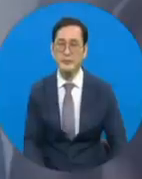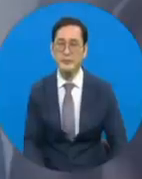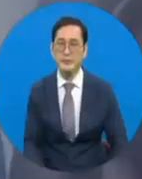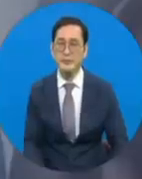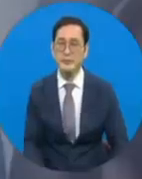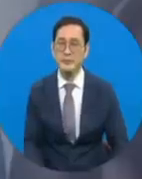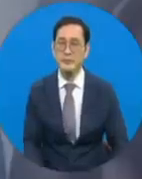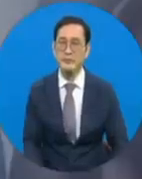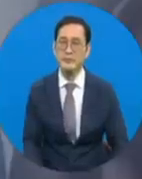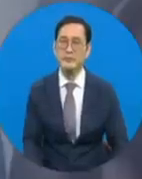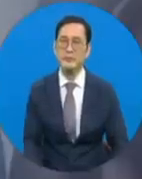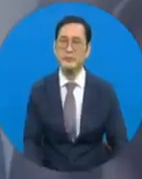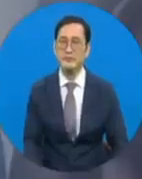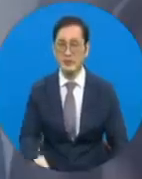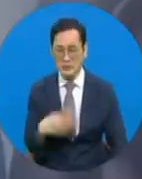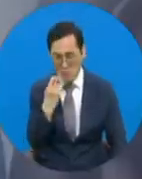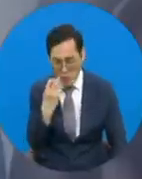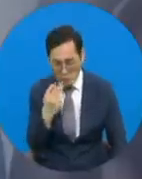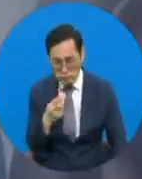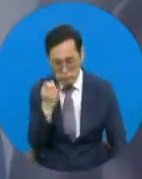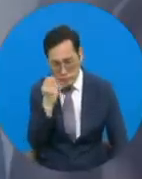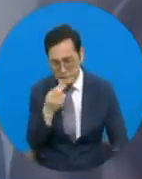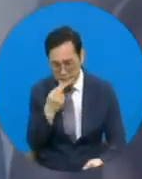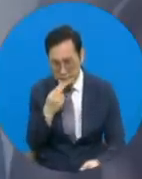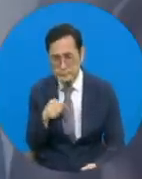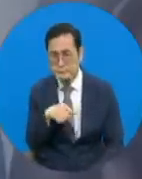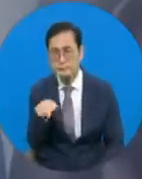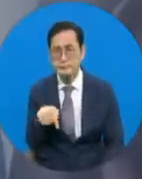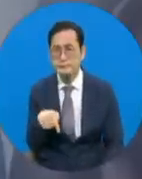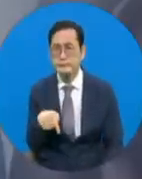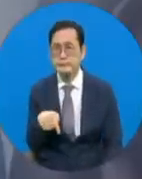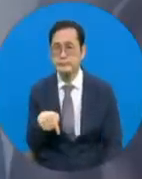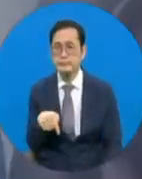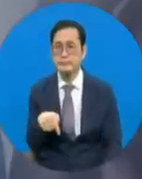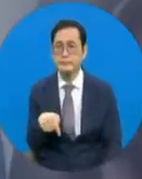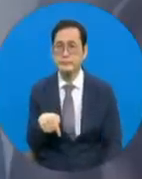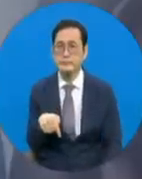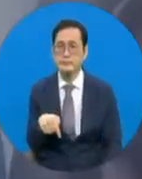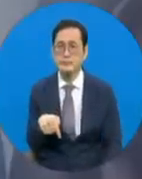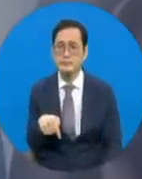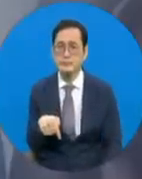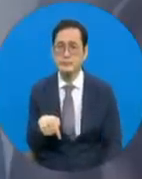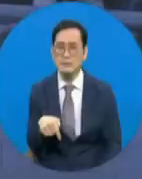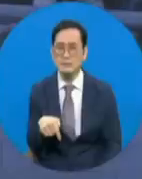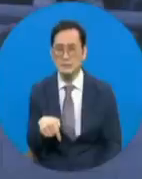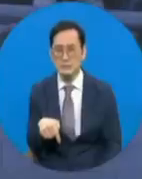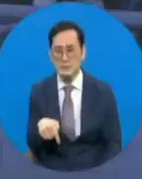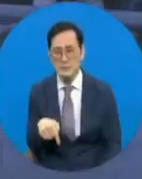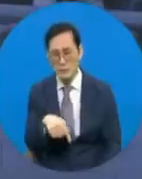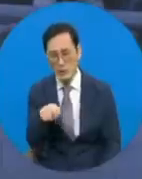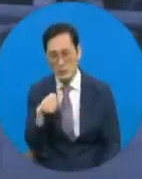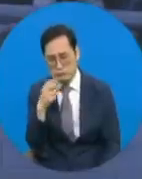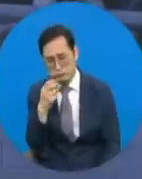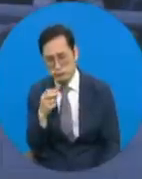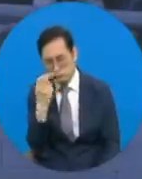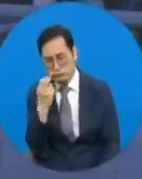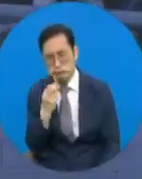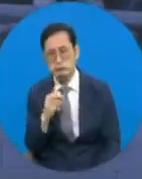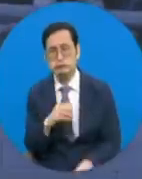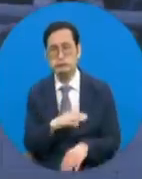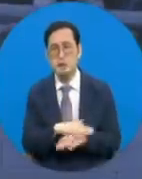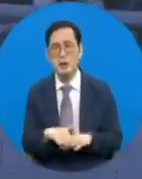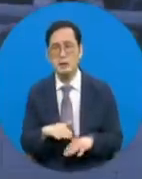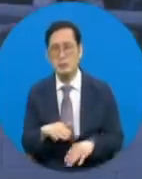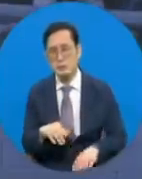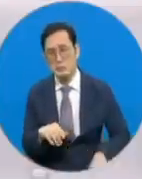수도 없는 상황. 이렇다면 김광선 변호사님, 기존과는 좀 다른 대책이 필요한 거 아니겠습니까? 그런데 그런 것 같은데